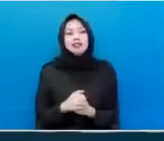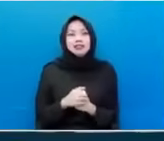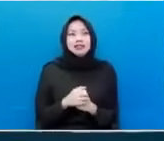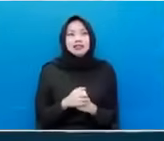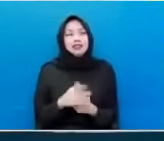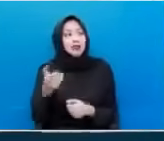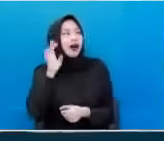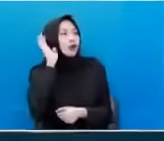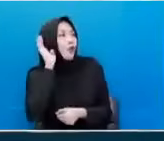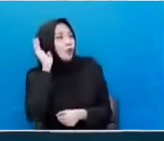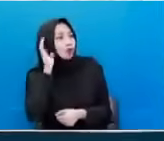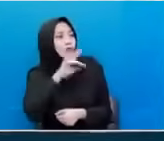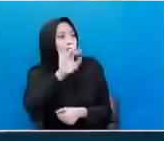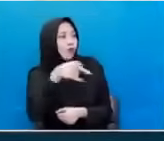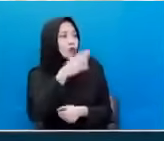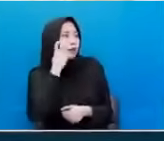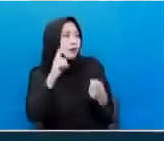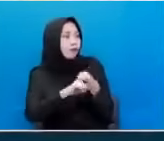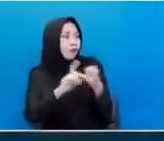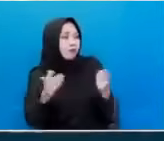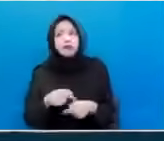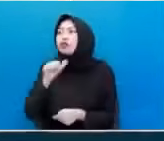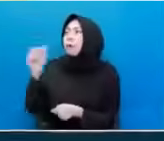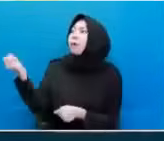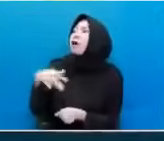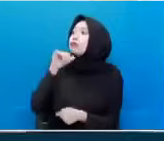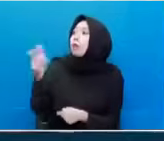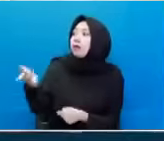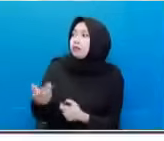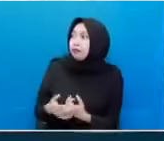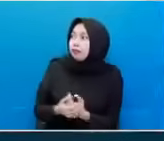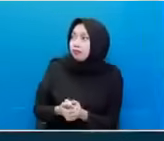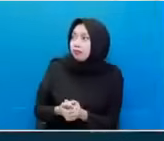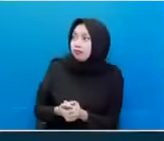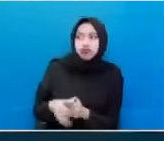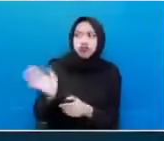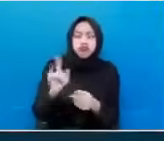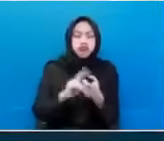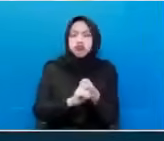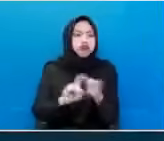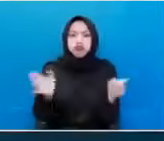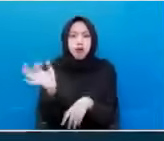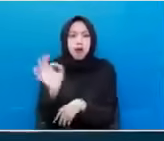kenangan Siapa yang renggangak ada yang renggang apa yang renggangak ada yang